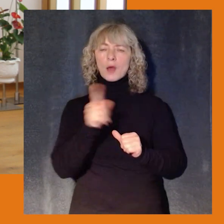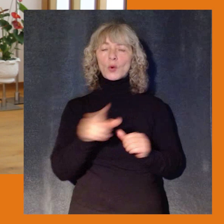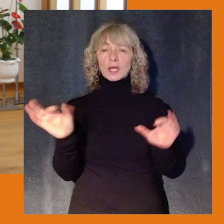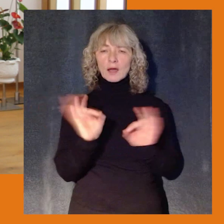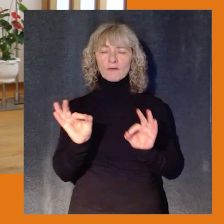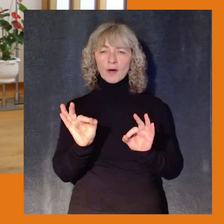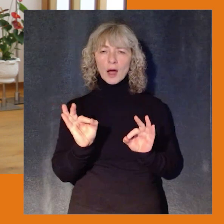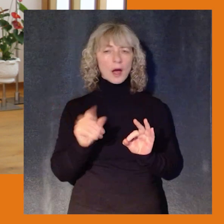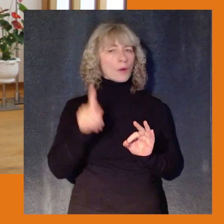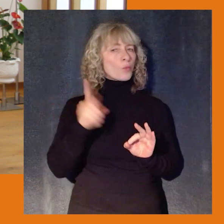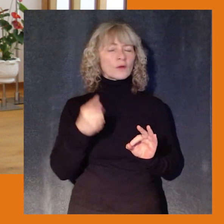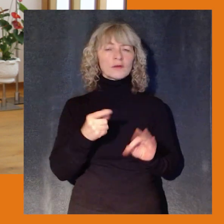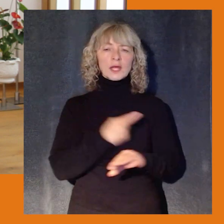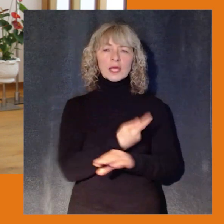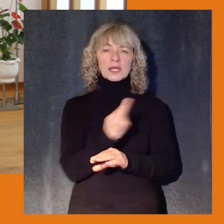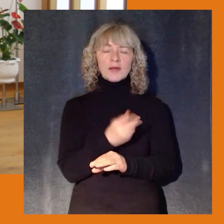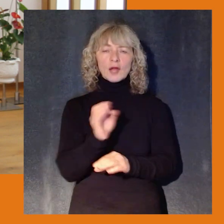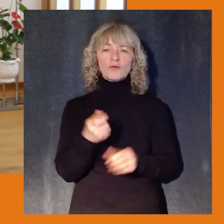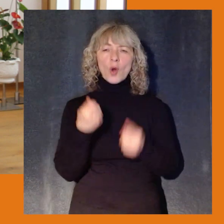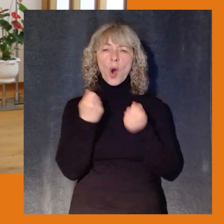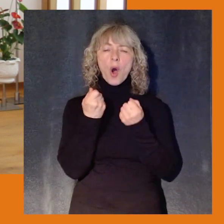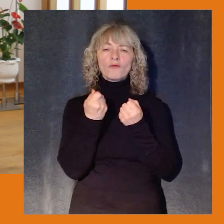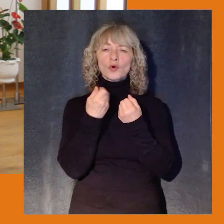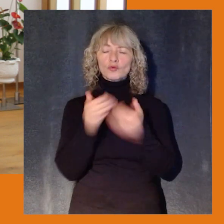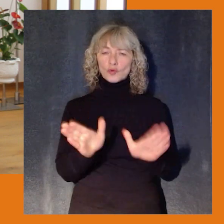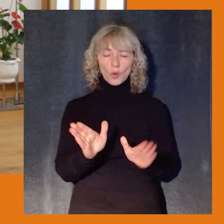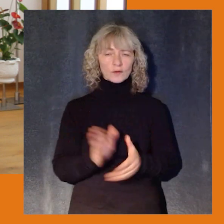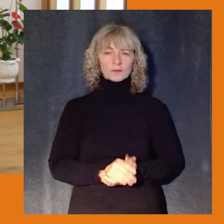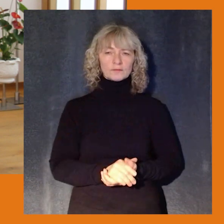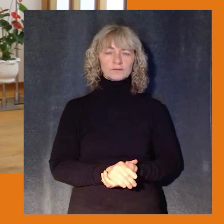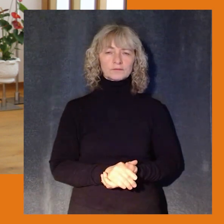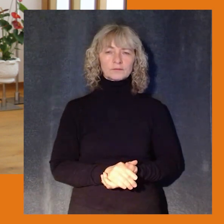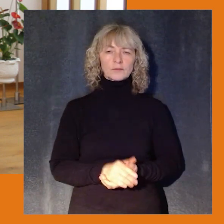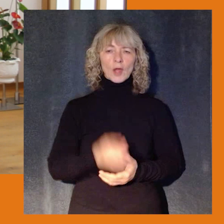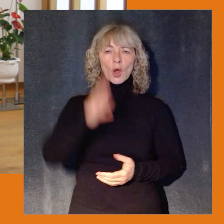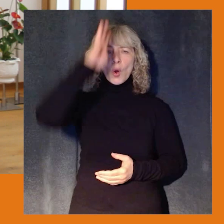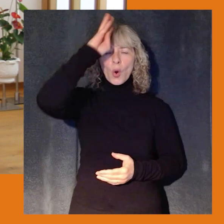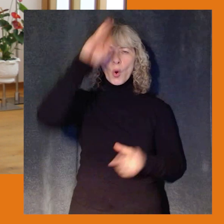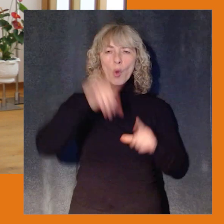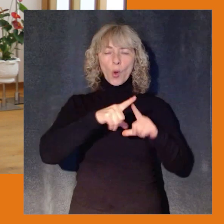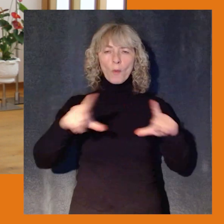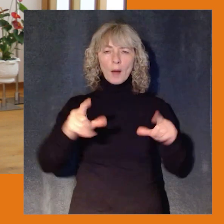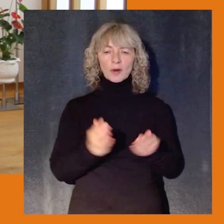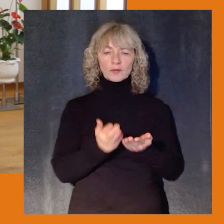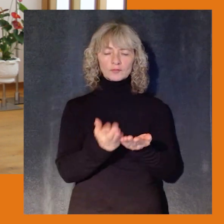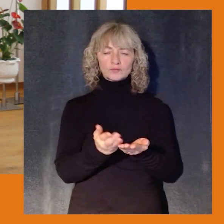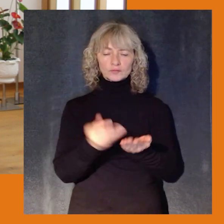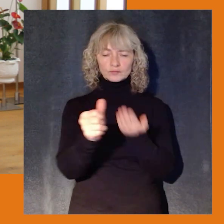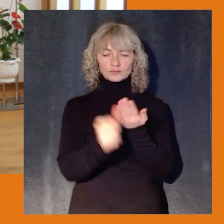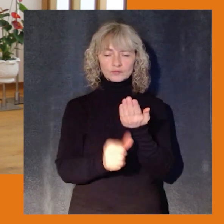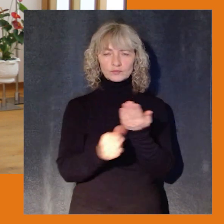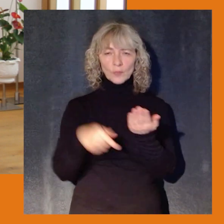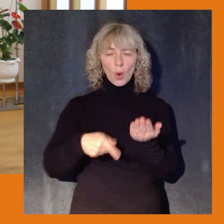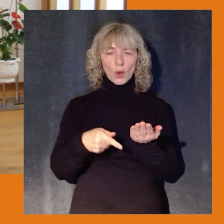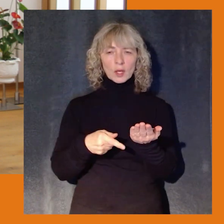eine Wüstenzeit mit den Entbehrungen und den Gefahren muss keine Zeit der Hoffnungslosigkeit